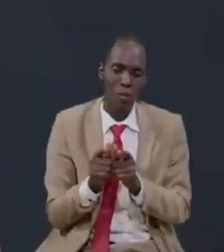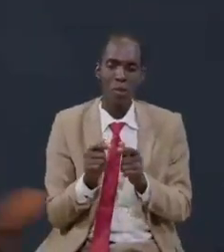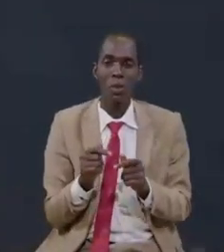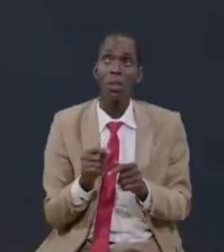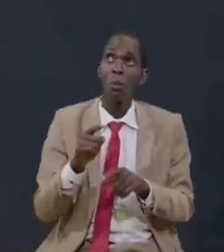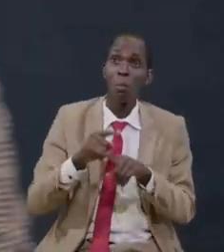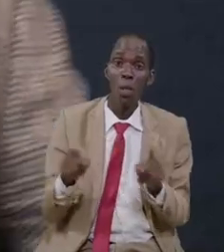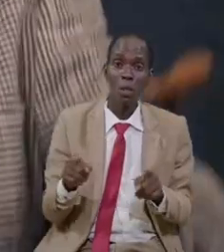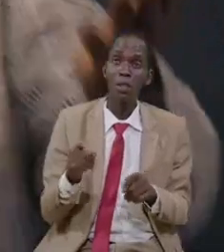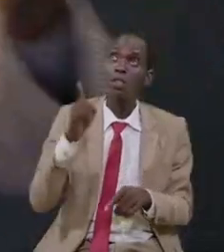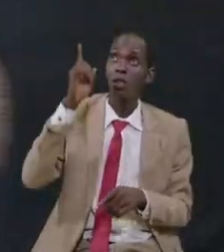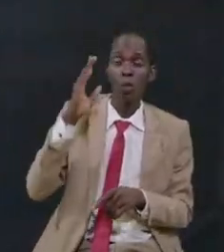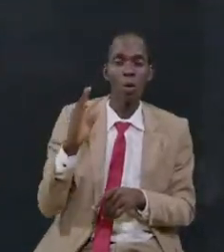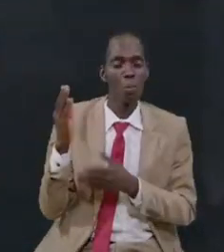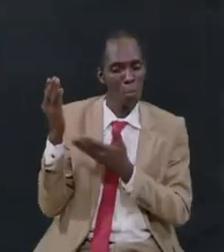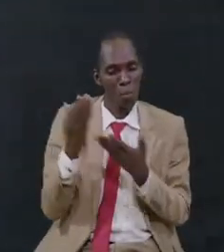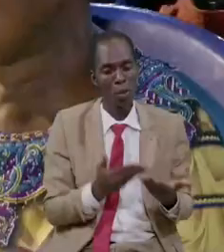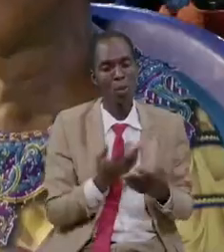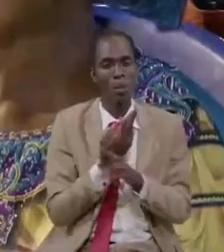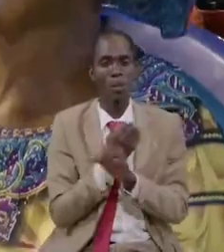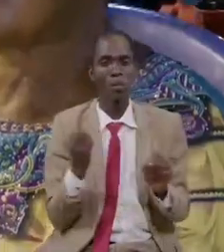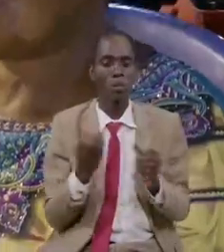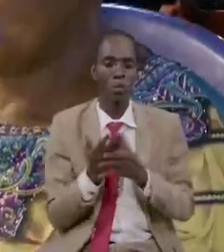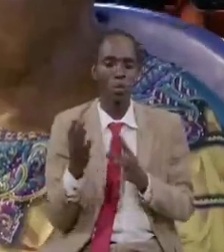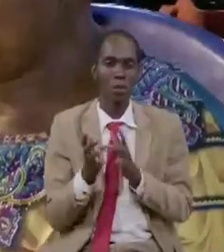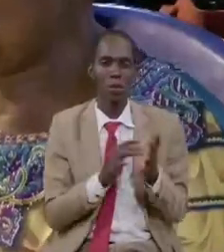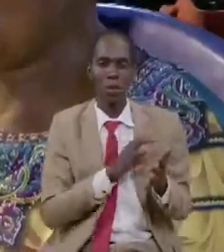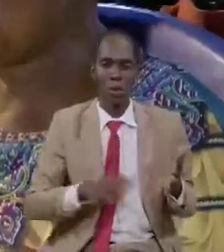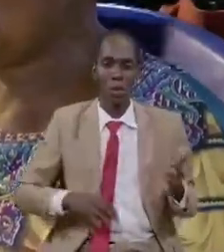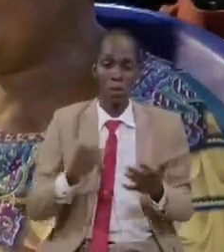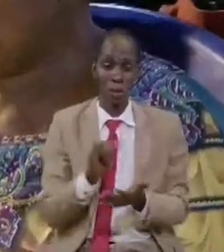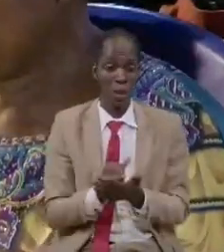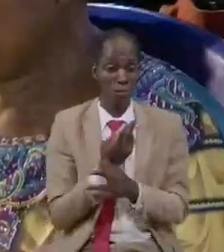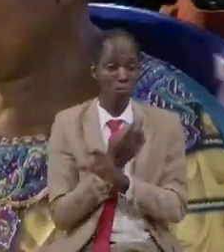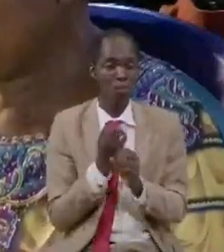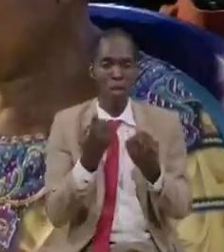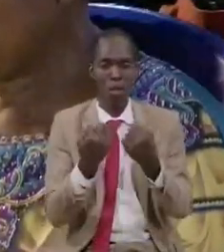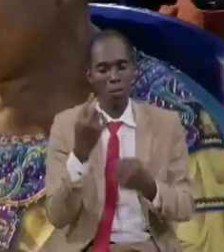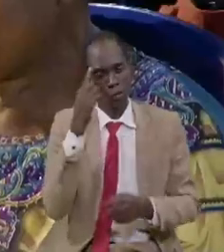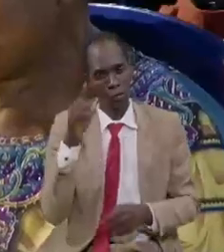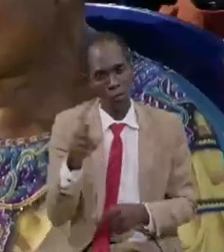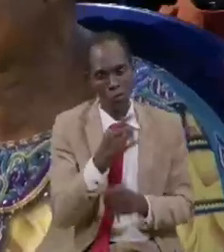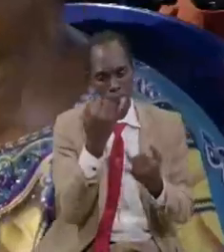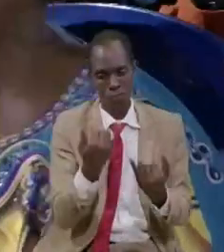qui a eu la rédemption. Et Dieu merci, cette rédemption est venue pour toi ce soir.